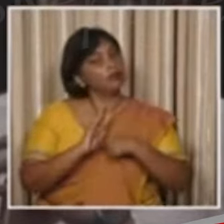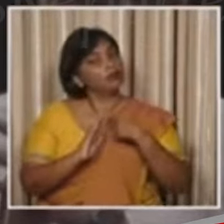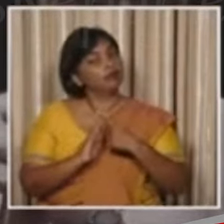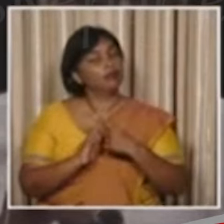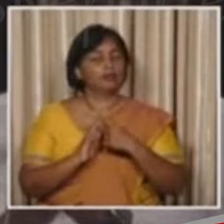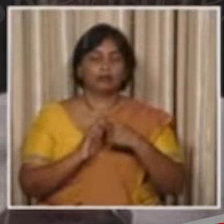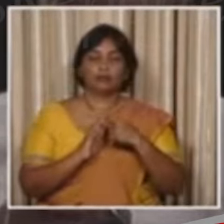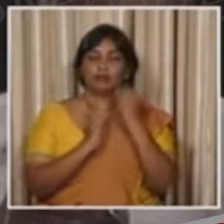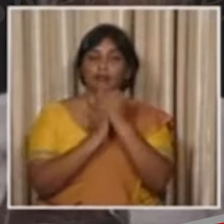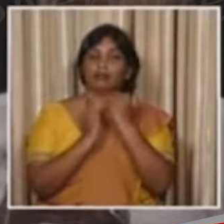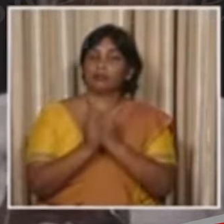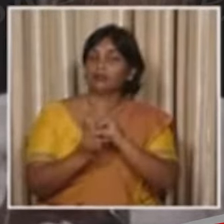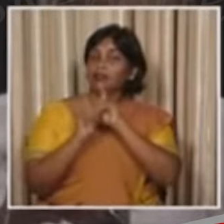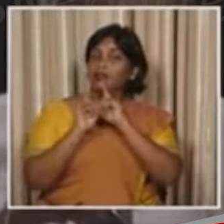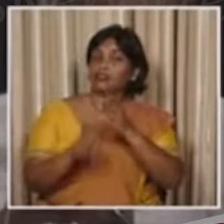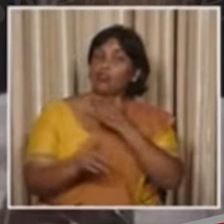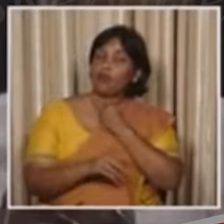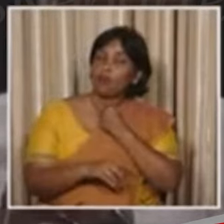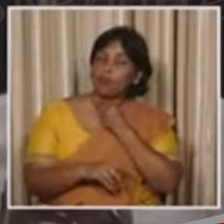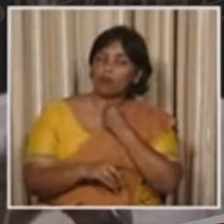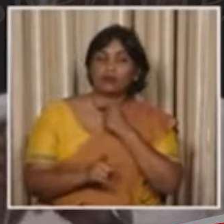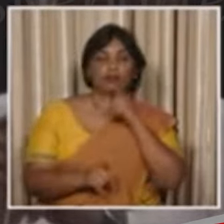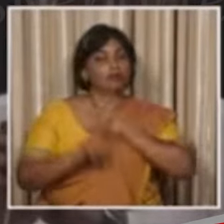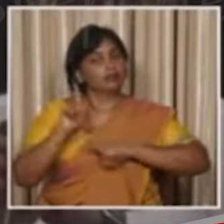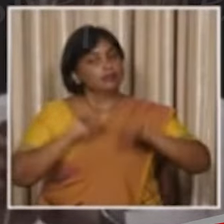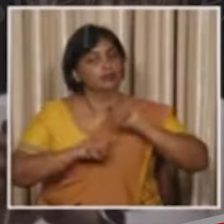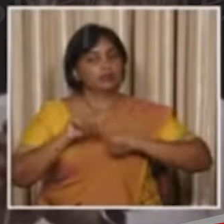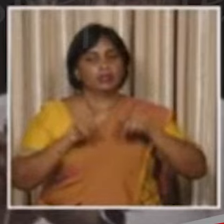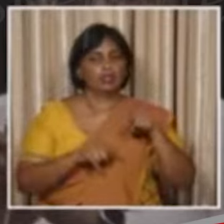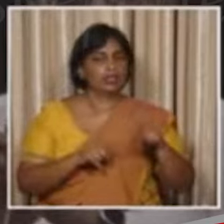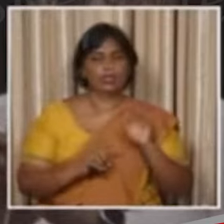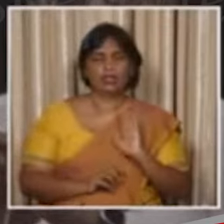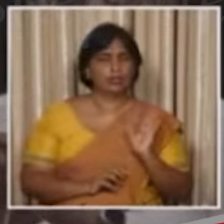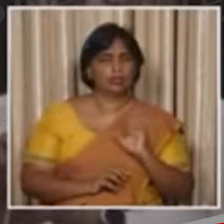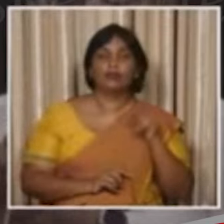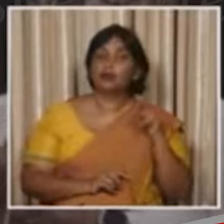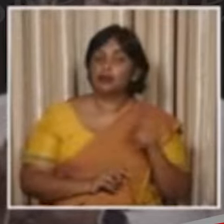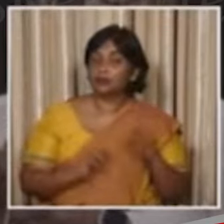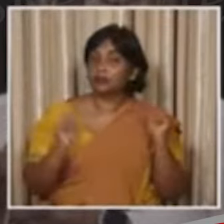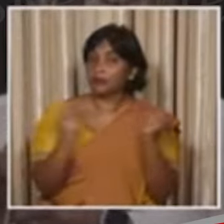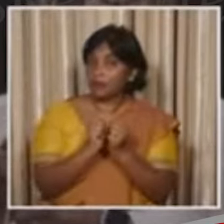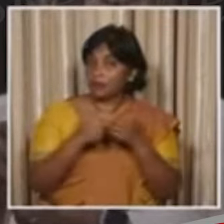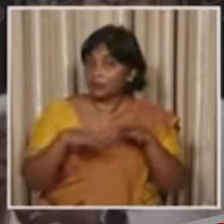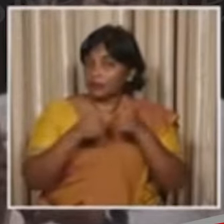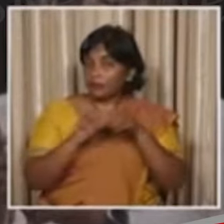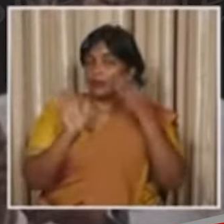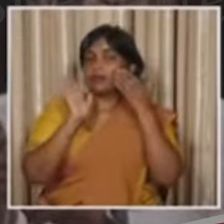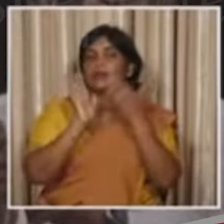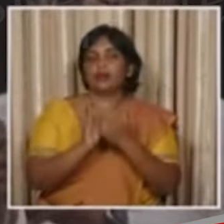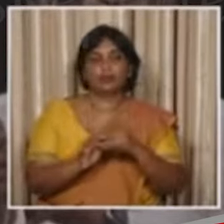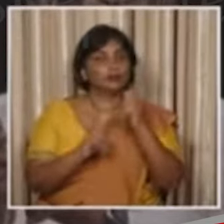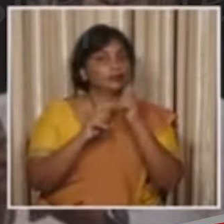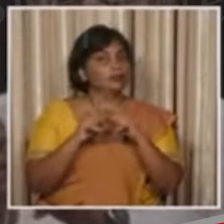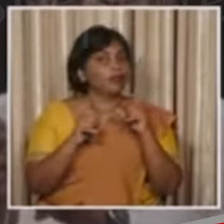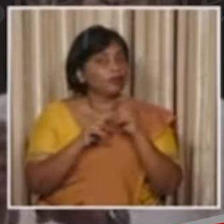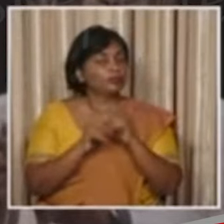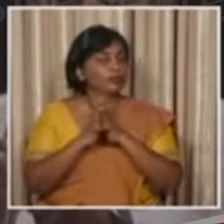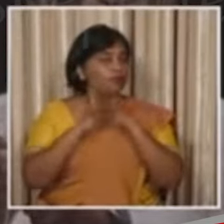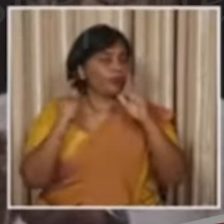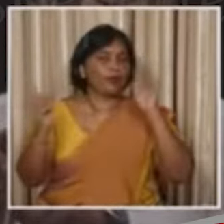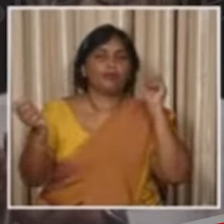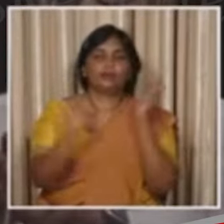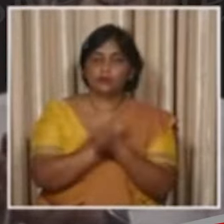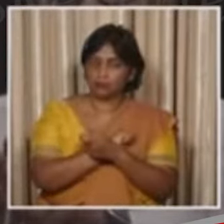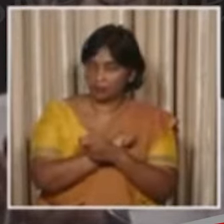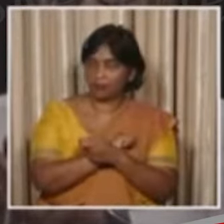විස්තර කර කර බොරුවට සාකච්ඡා පවත්වන එකයි නෙවෙයි. මේ අපි වැඩ කරලා පෙන්නලා තියෙනවා අධ්‍යාපනයේ කොච්චර වෙනසක් කරලා